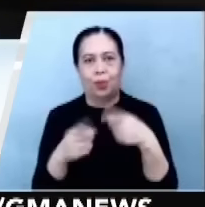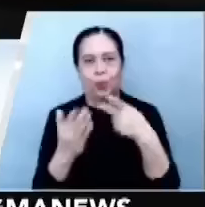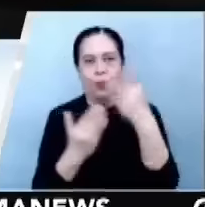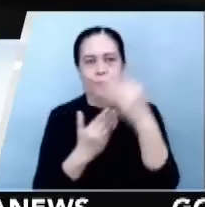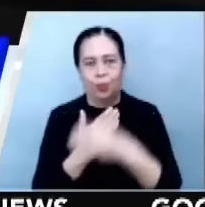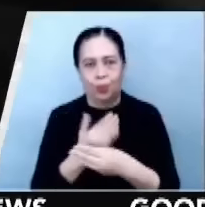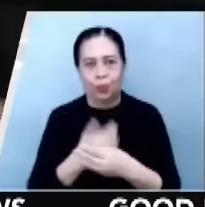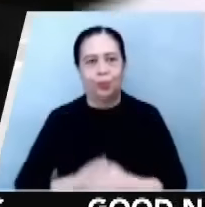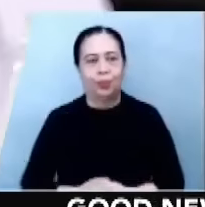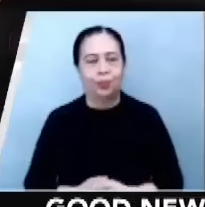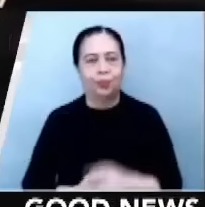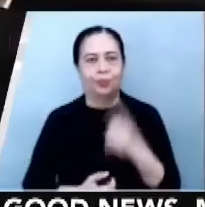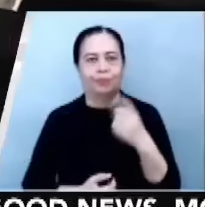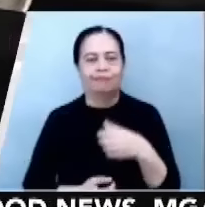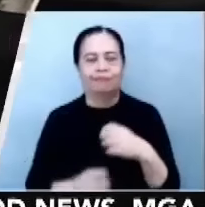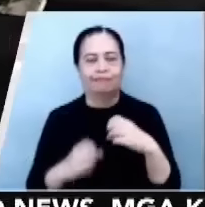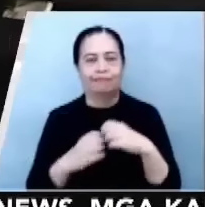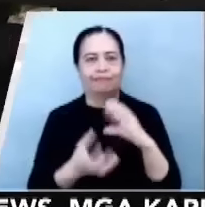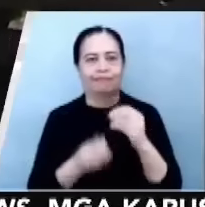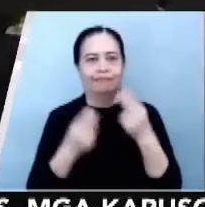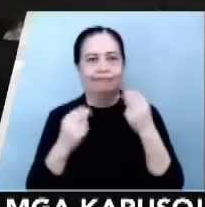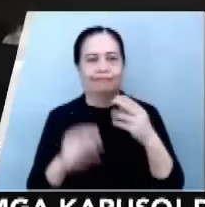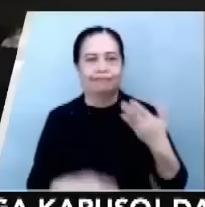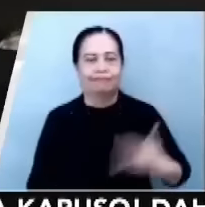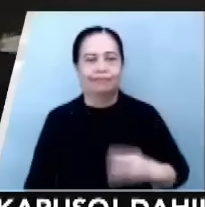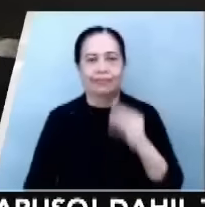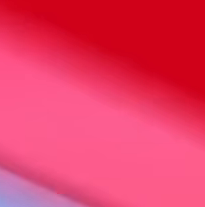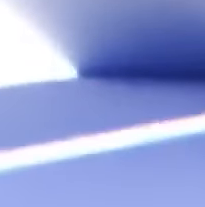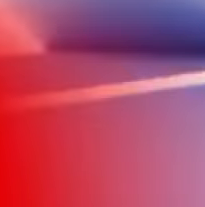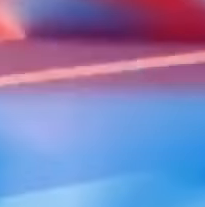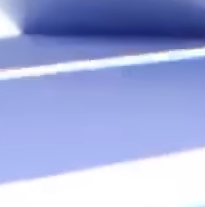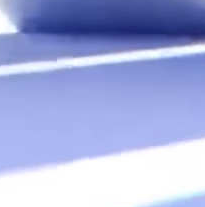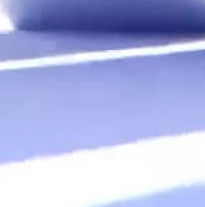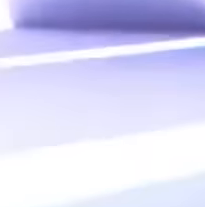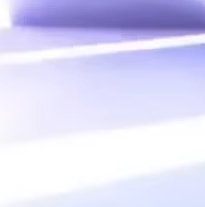Para sa GMA Integrated News, Mariz Umali Nakatutok, 24 Oras.